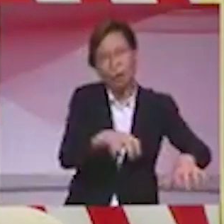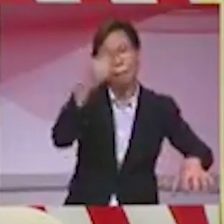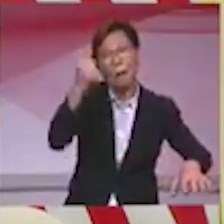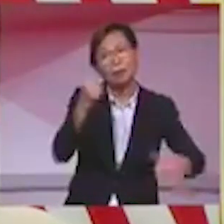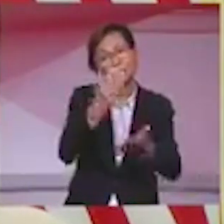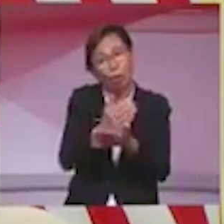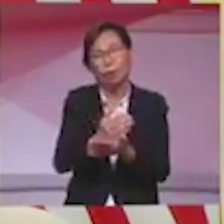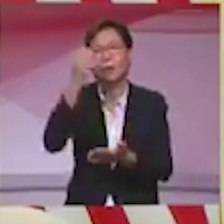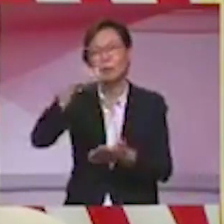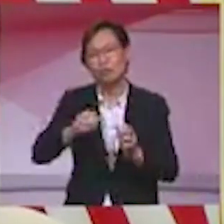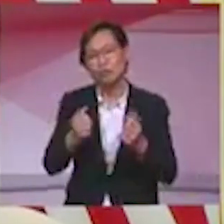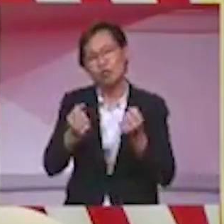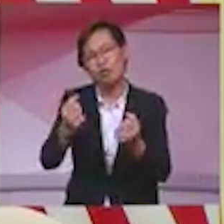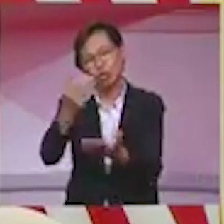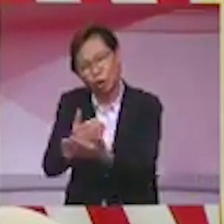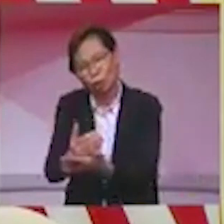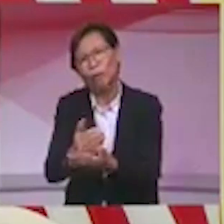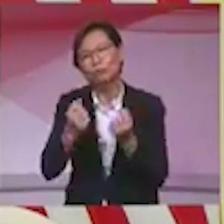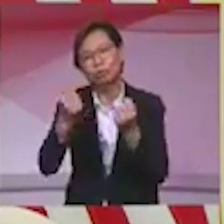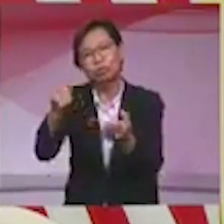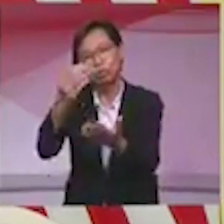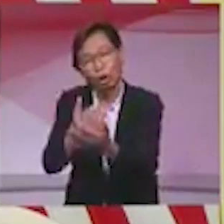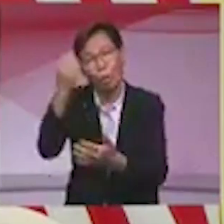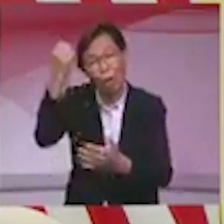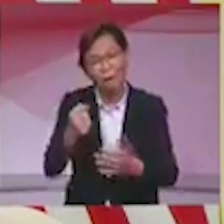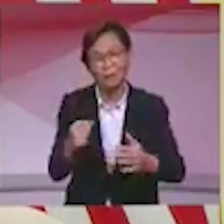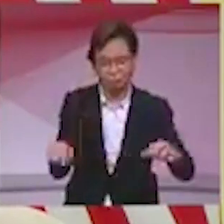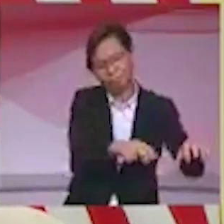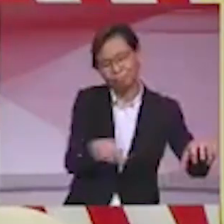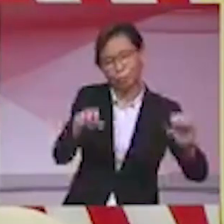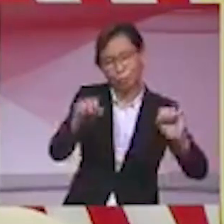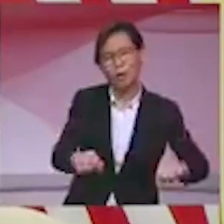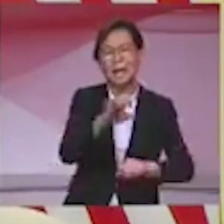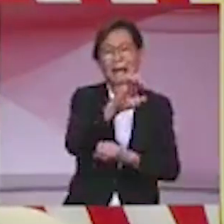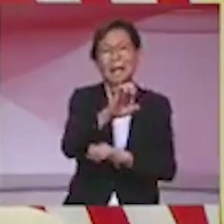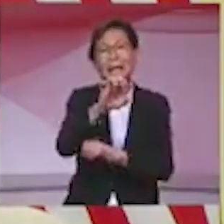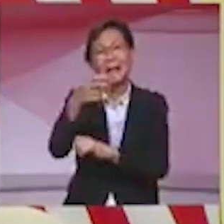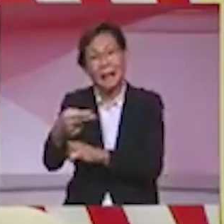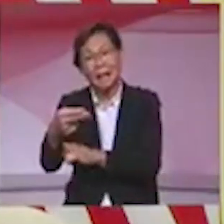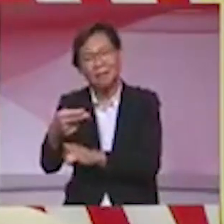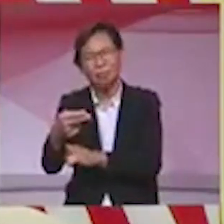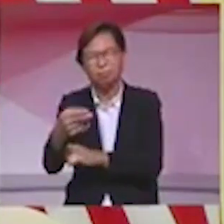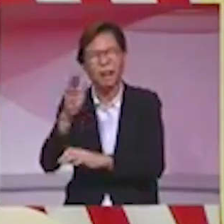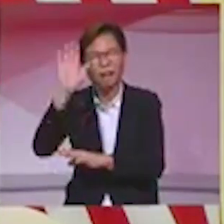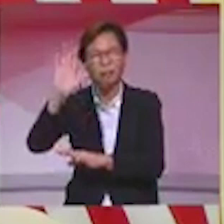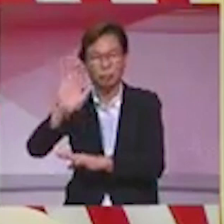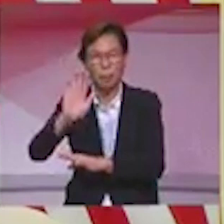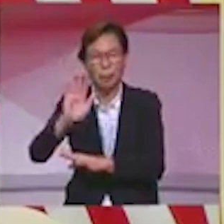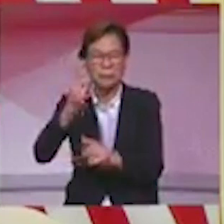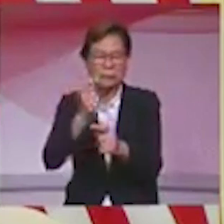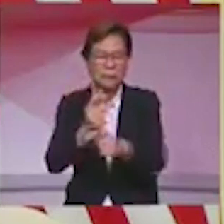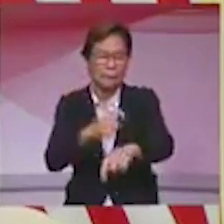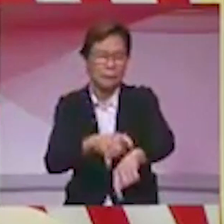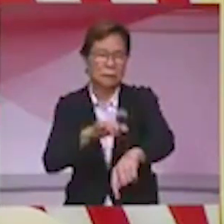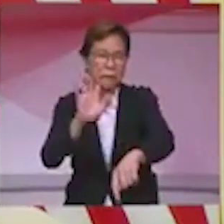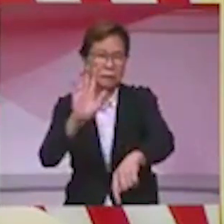biasa eh healing lembaganya akan ditetapkan dcg masa